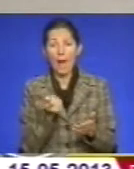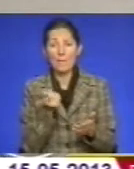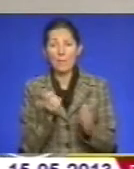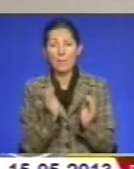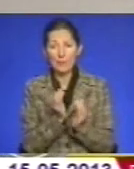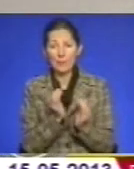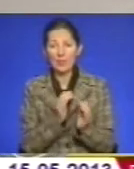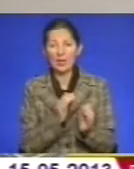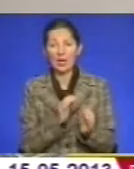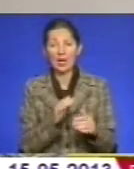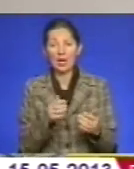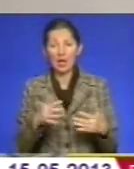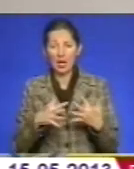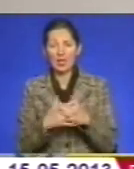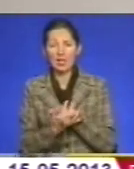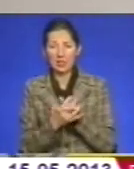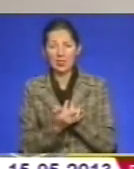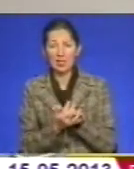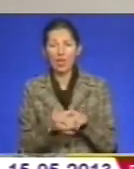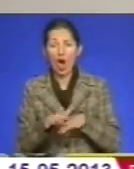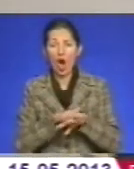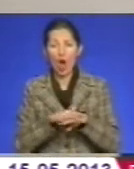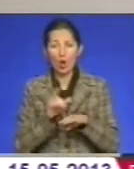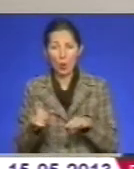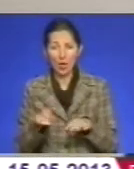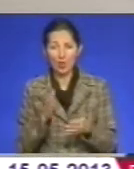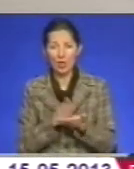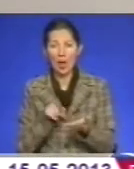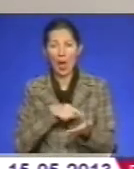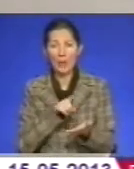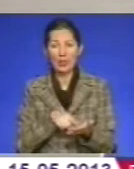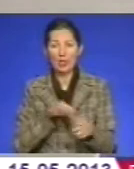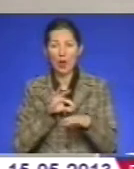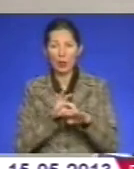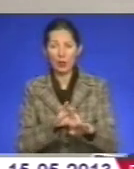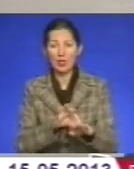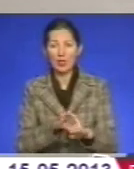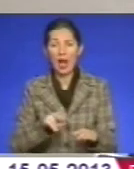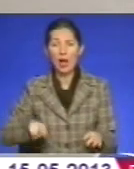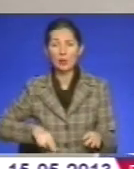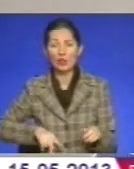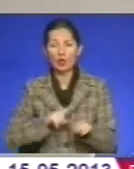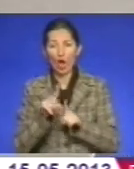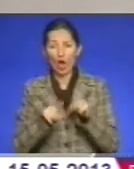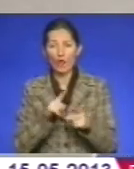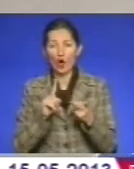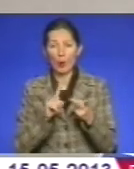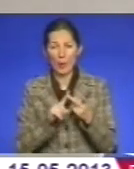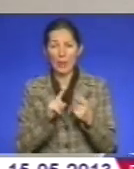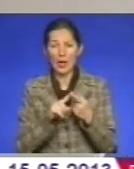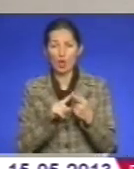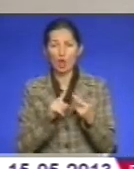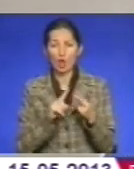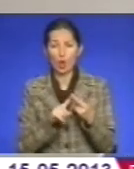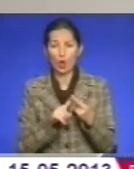нежиттєздатні сільські громади. Тобто постає питання проведення адміністративно-територіальної реформи. Це перше.